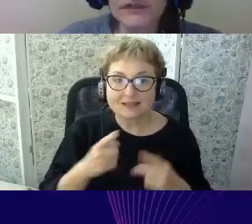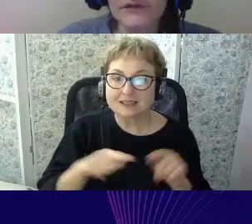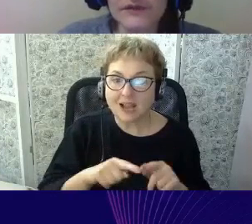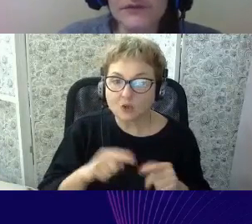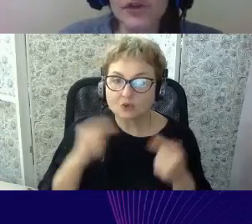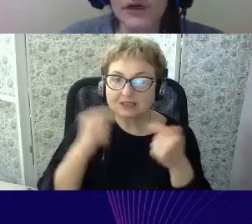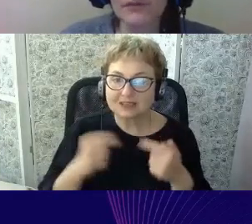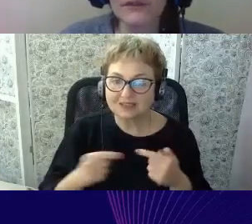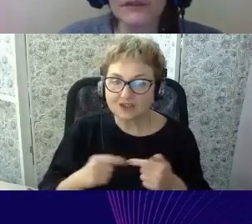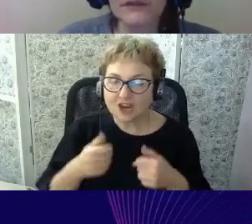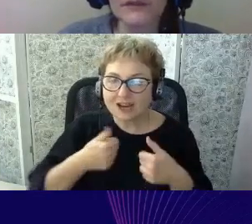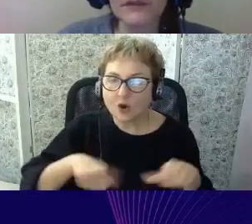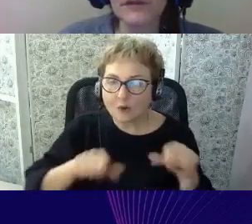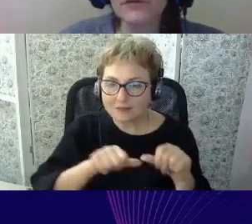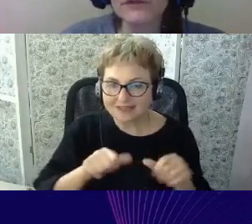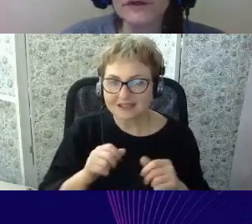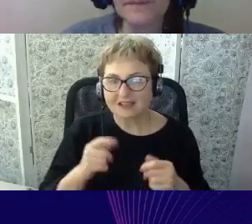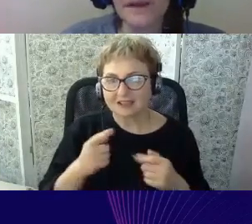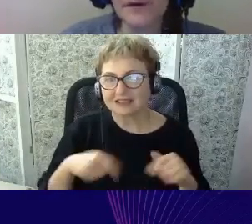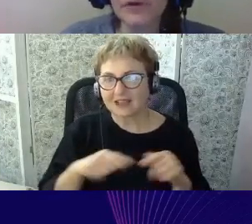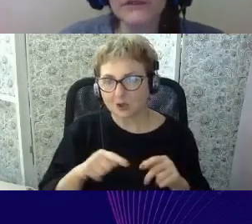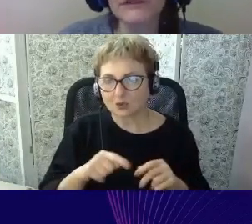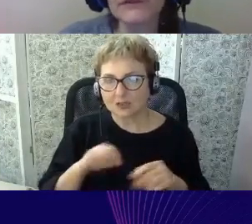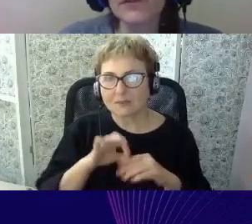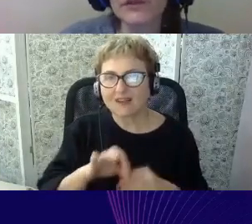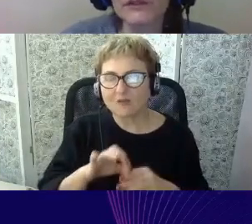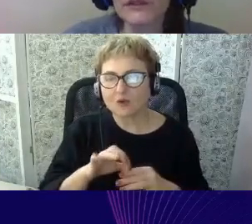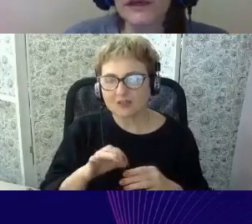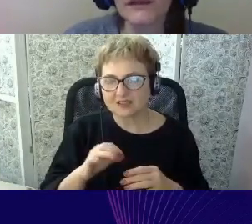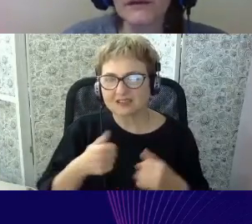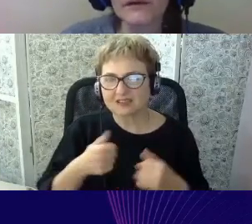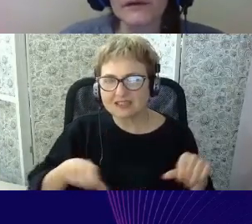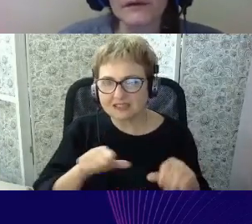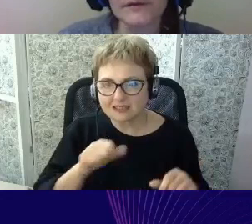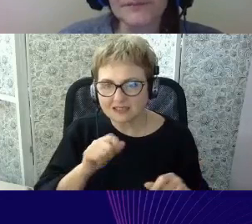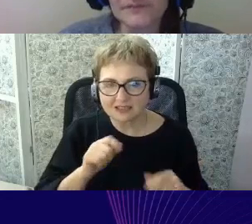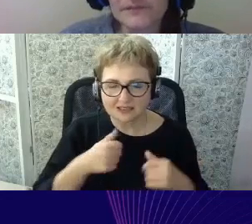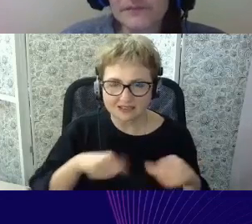создается соответствующая комиссия, проводится соответствующее заседание